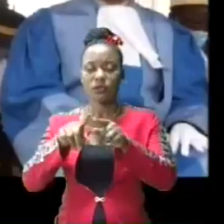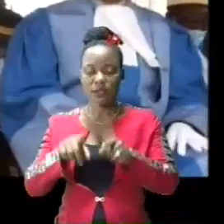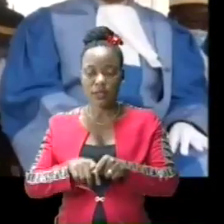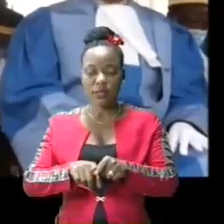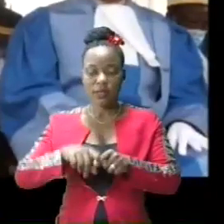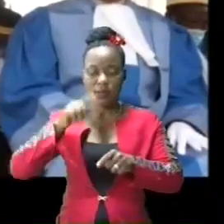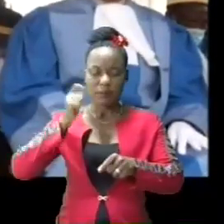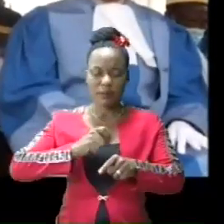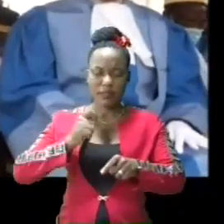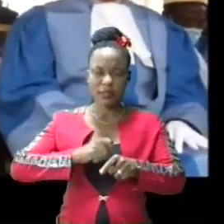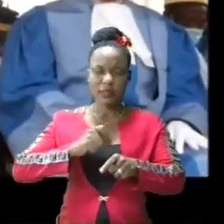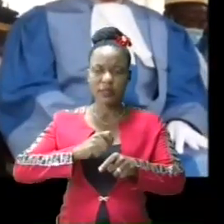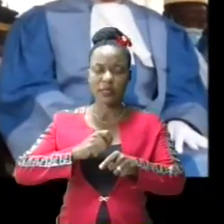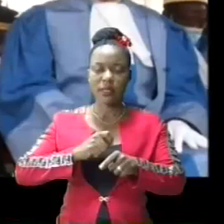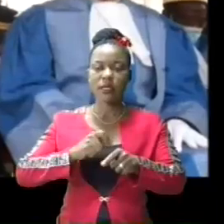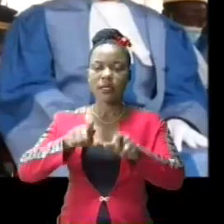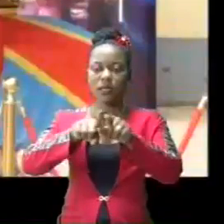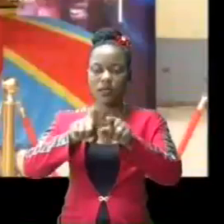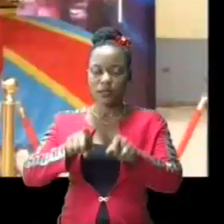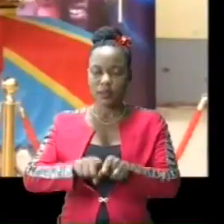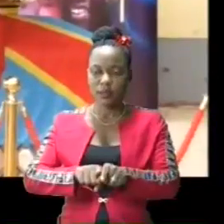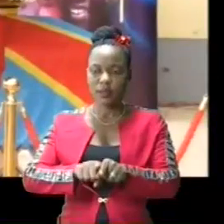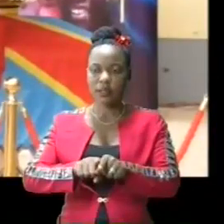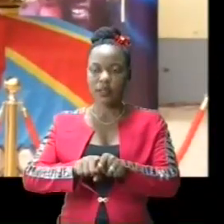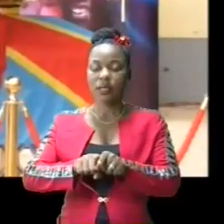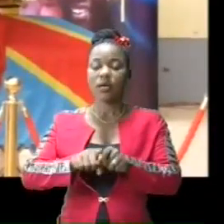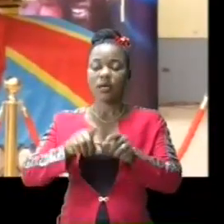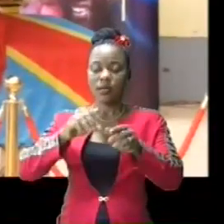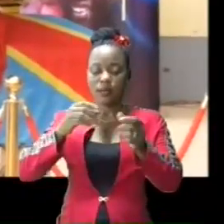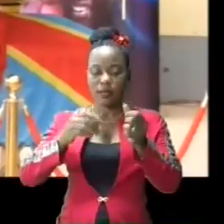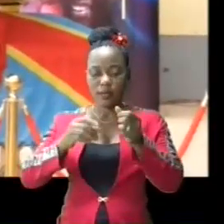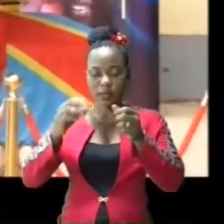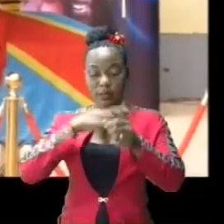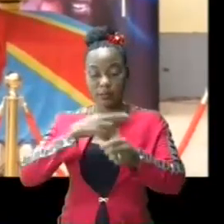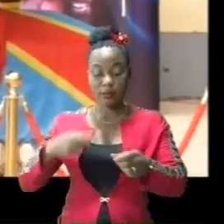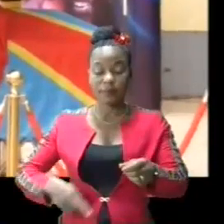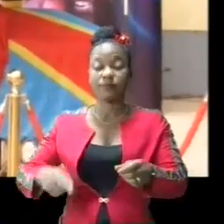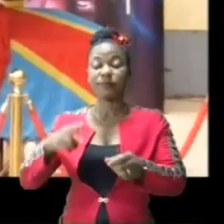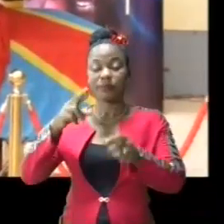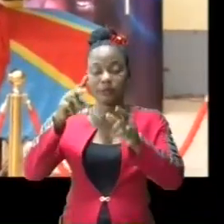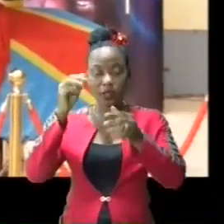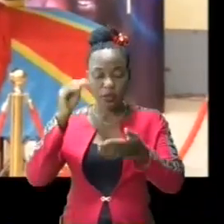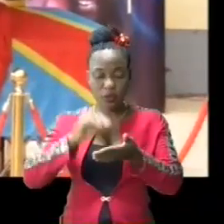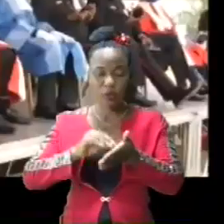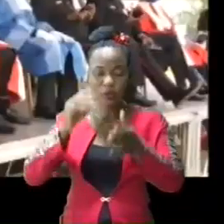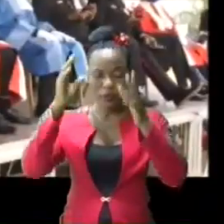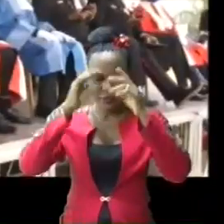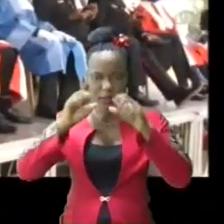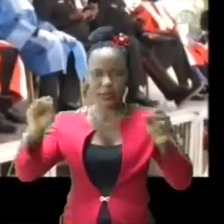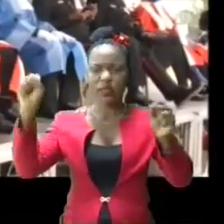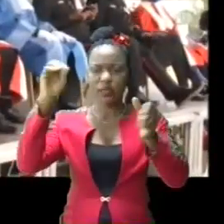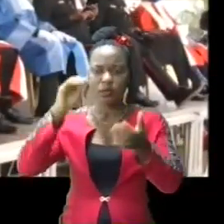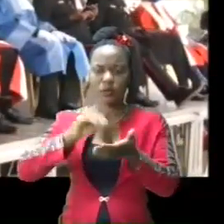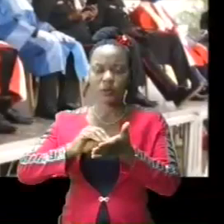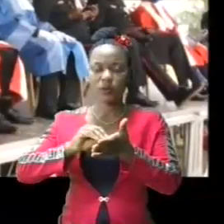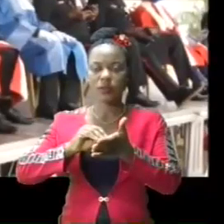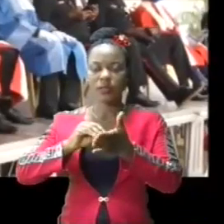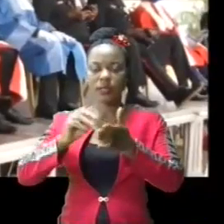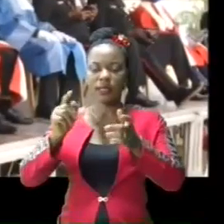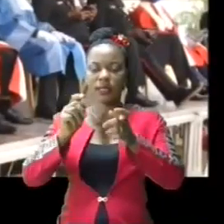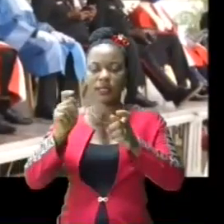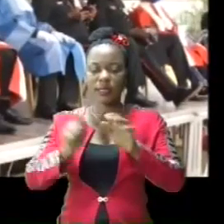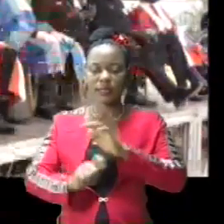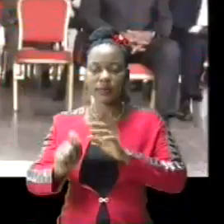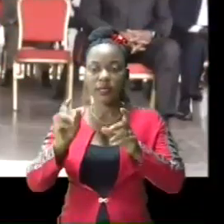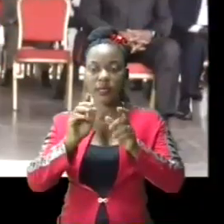notamment magistrat substitut du procureur de la République, juge de grande instance, président du tribunal de paix de